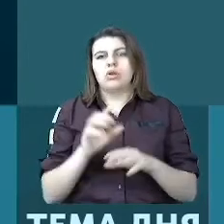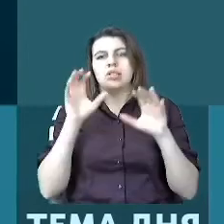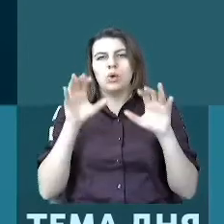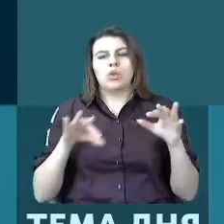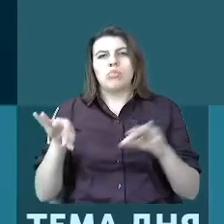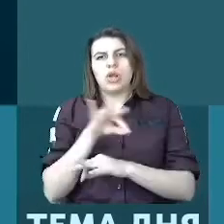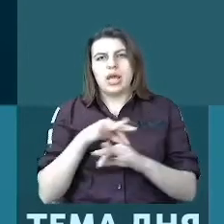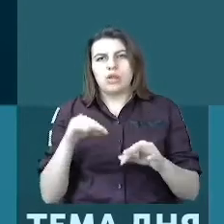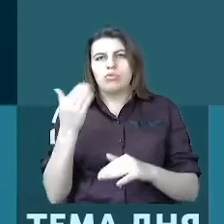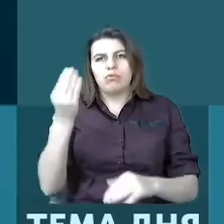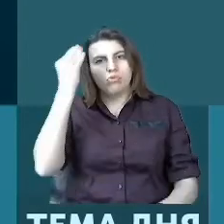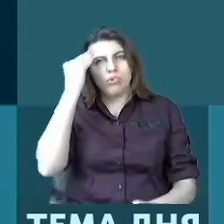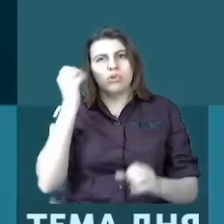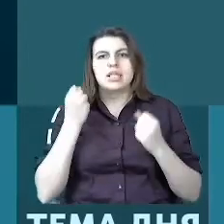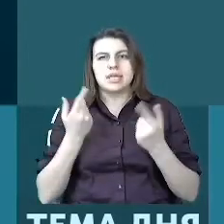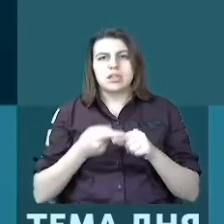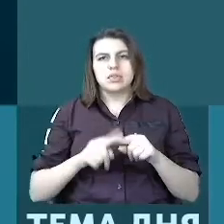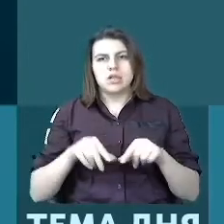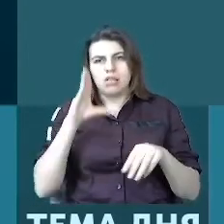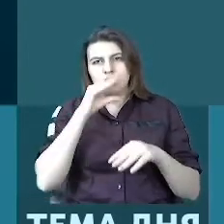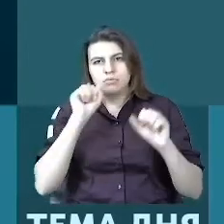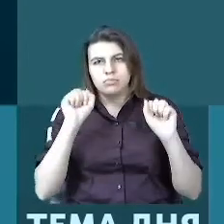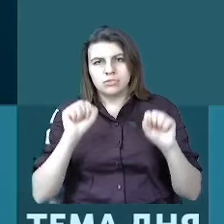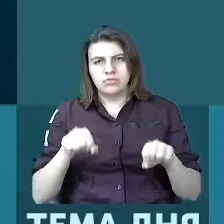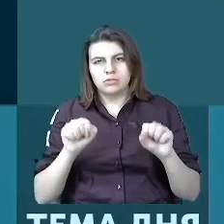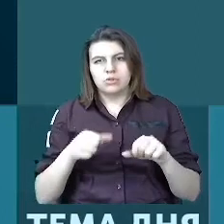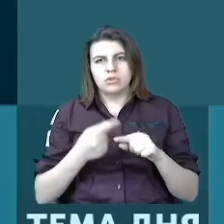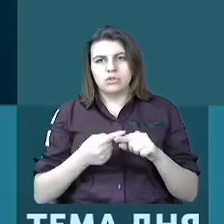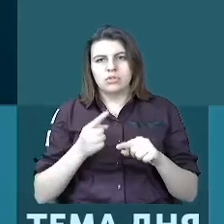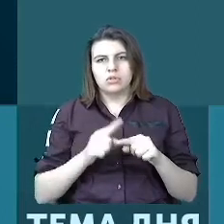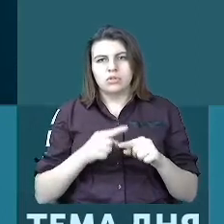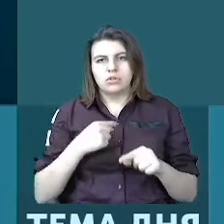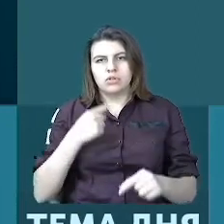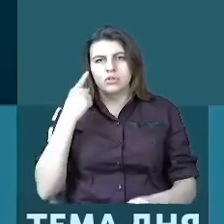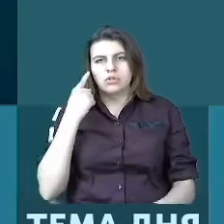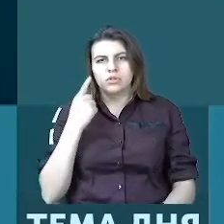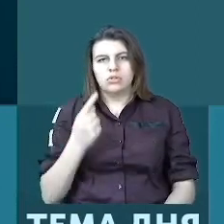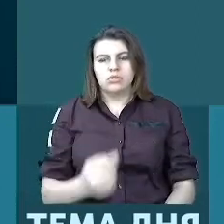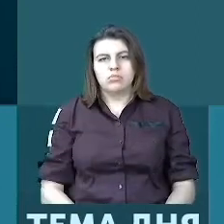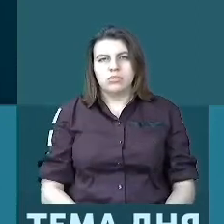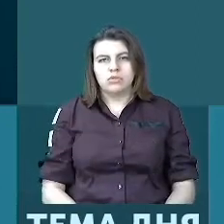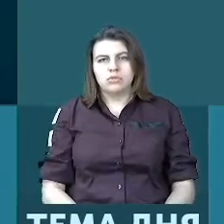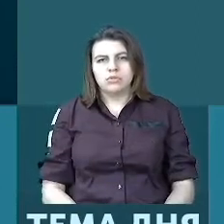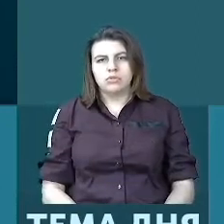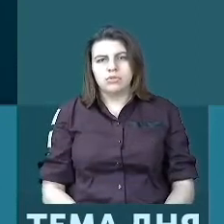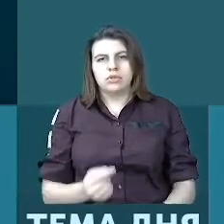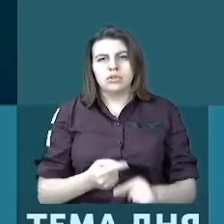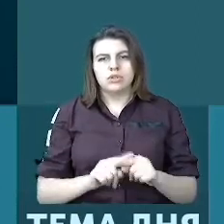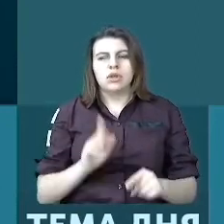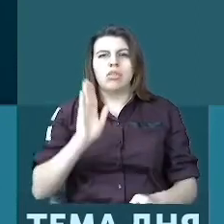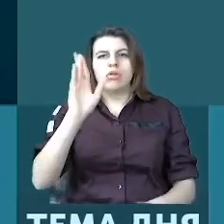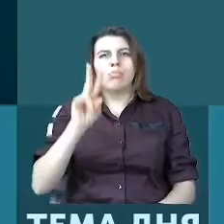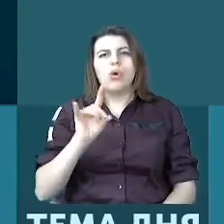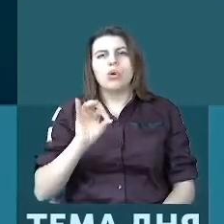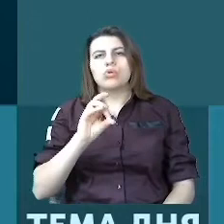реально? Я думаю, що ця цифра абсолютно вістелізита, це прогноз. Прогноз, який базується на тому, що чим